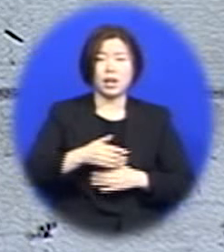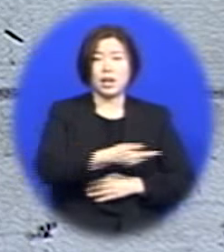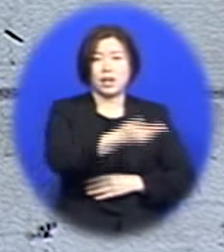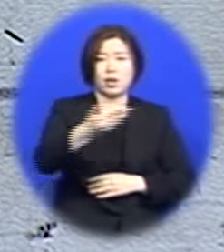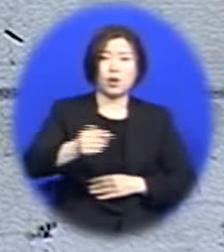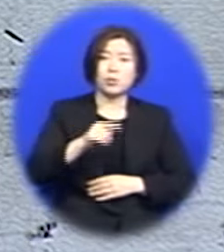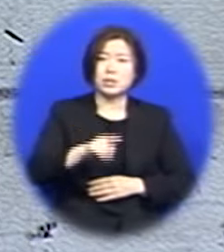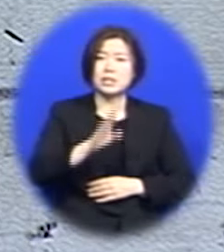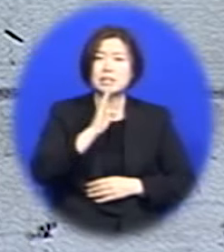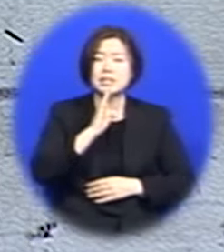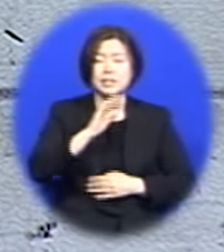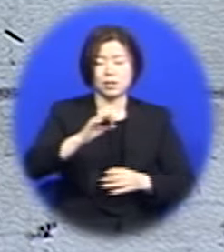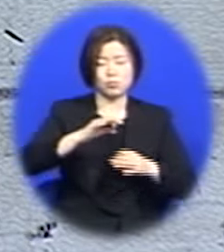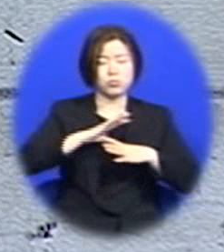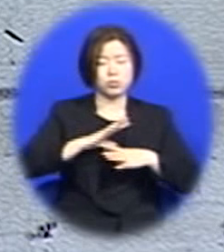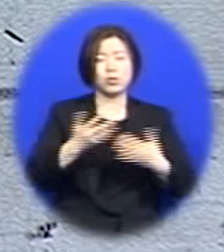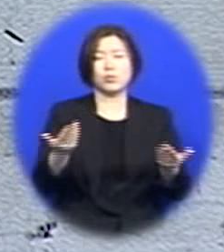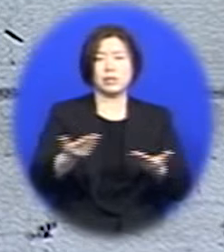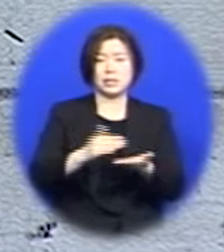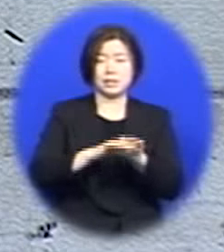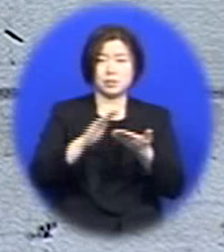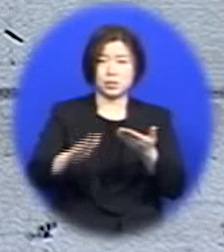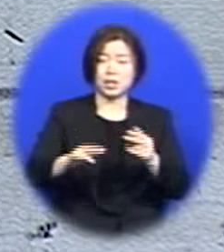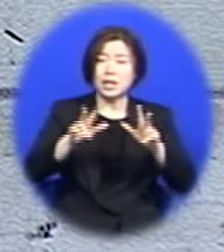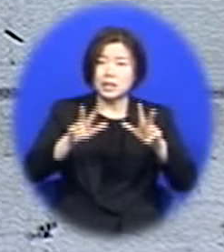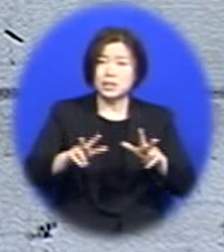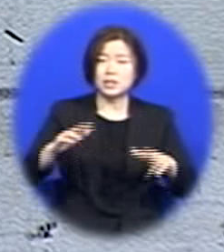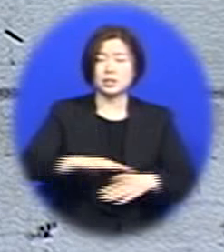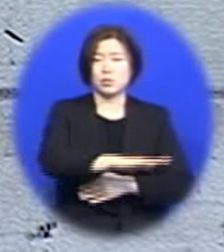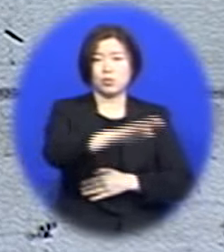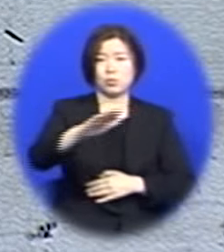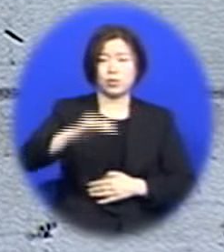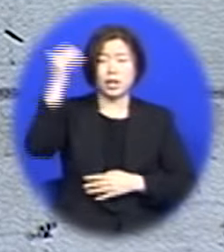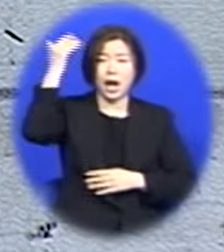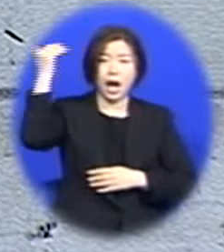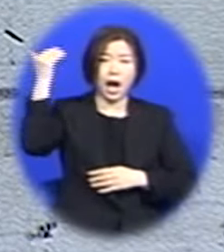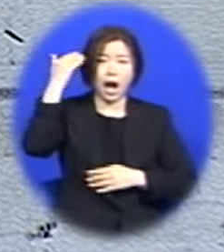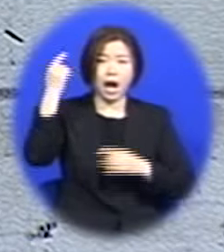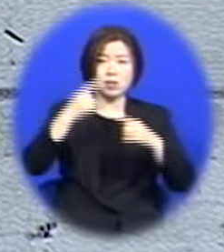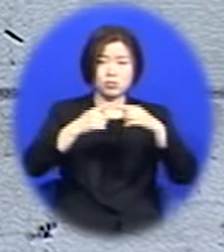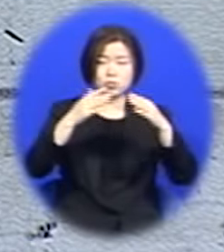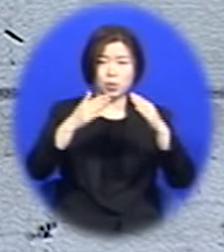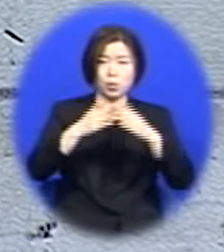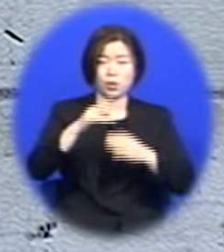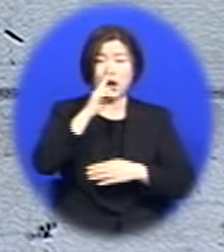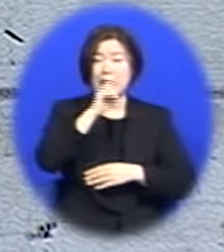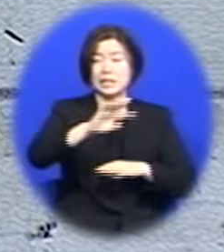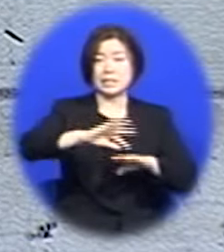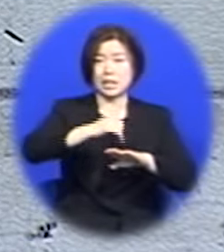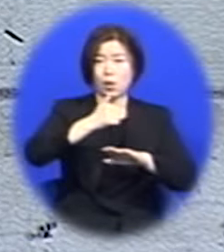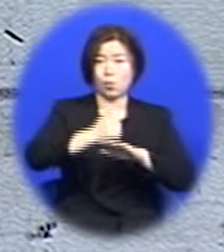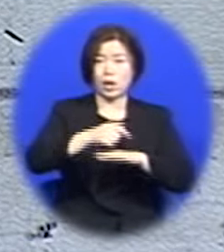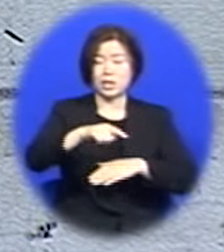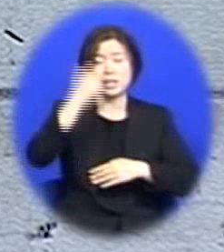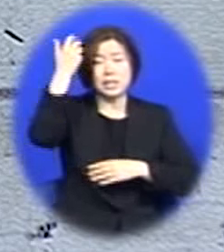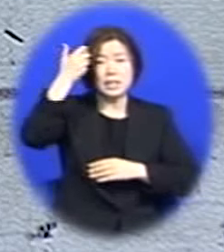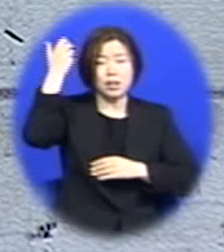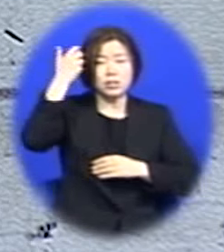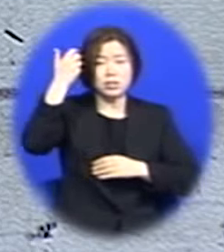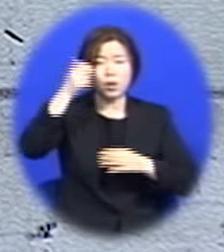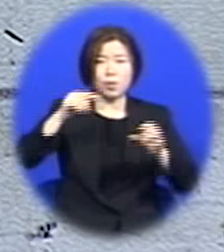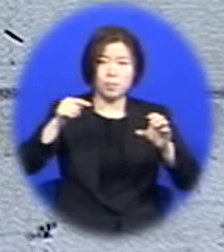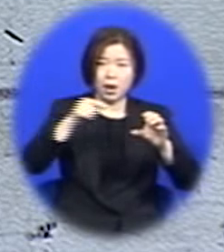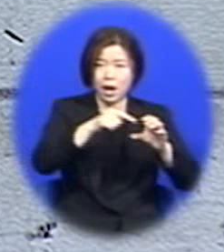여러분 이건 진짜 무서운 거예요. 지금 우리 한국교회가 바로 이 사울왕의 이 영적인 함정에